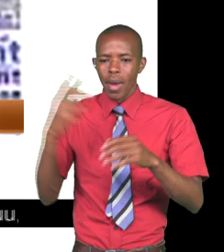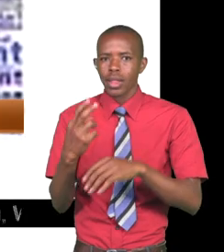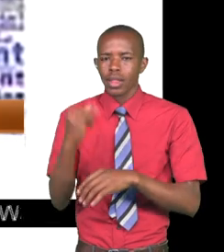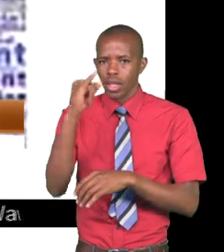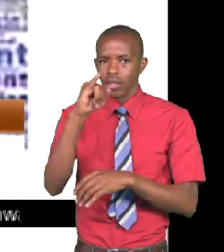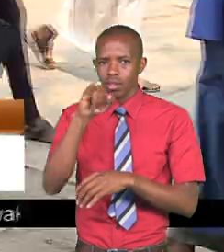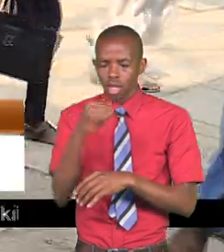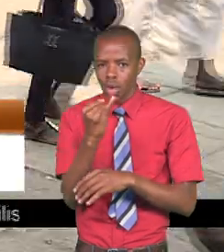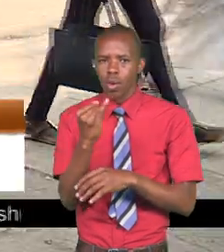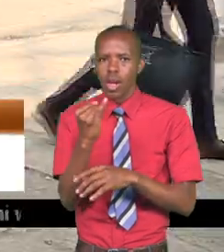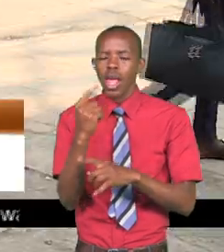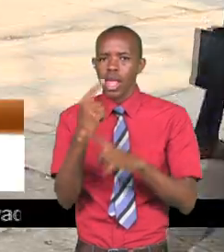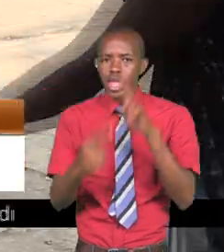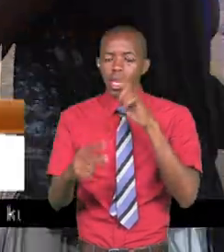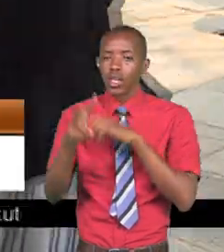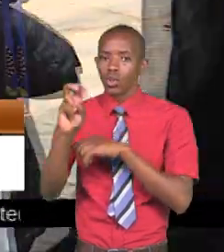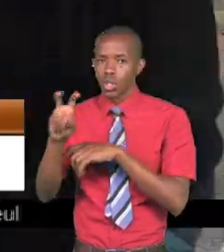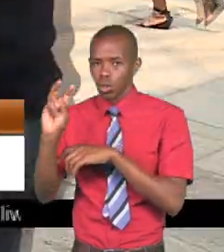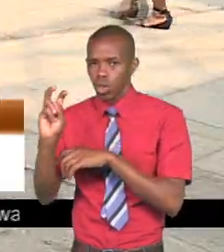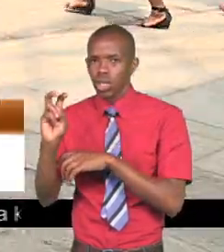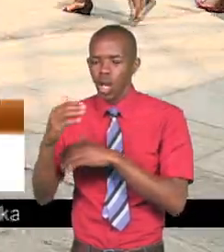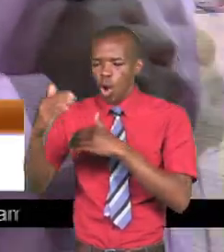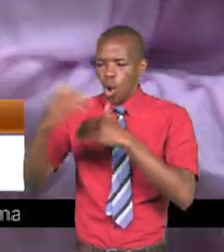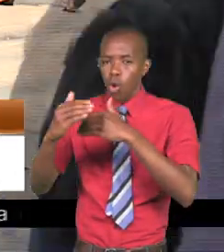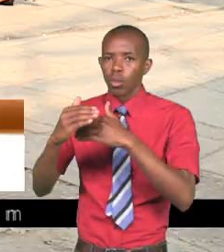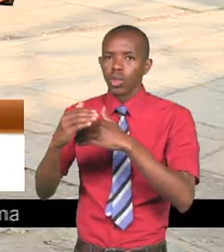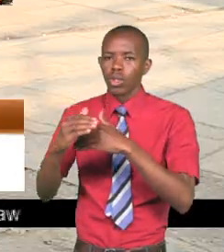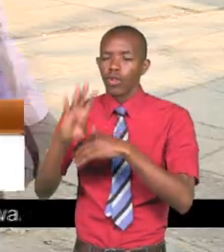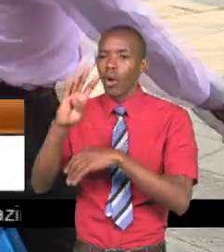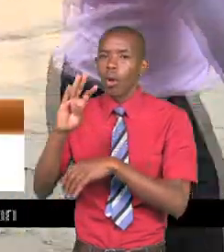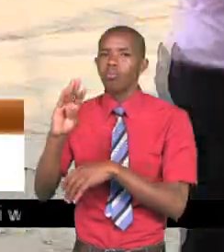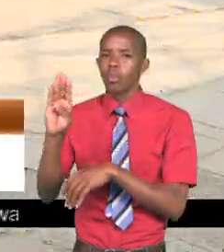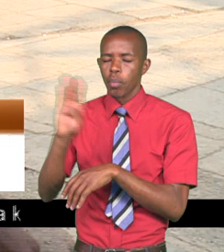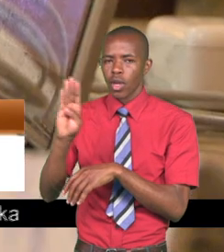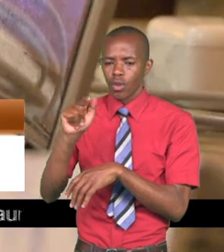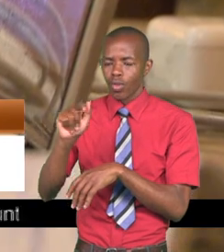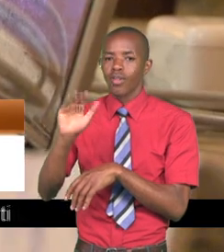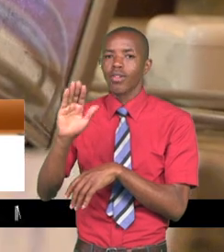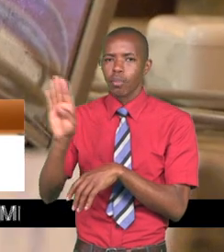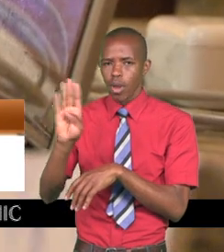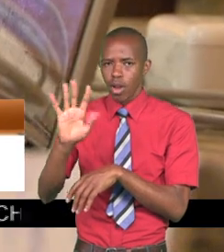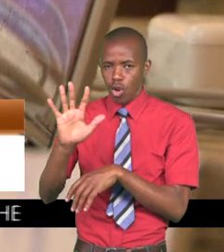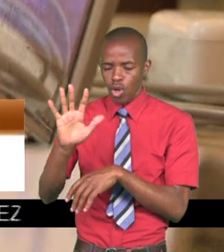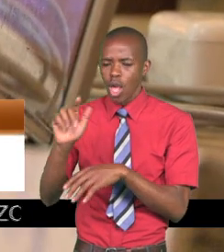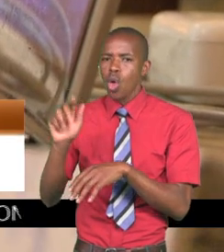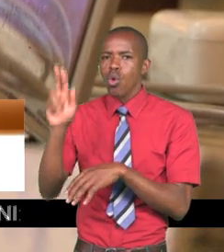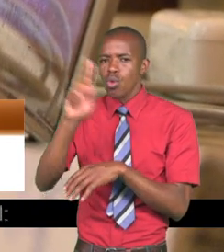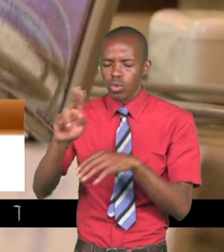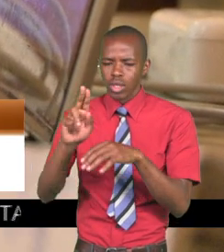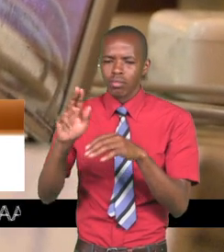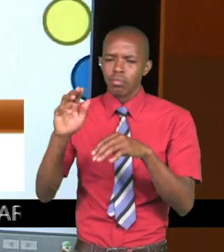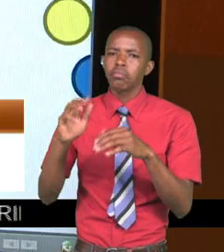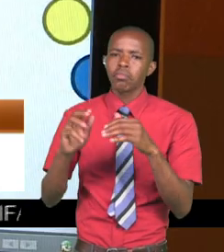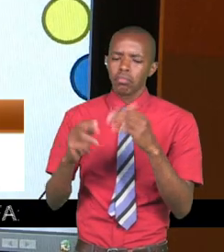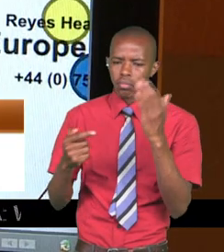mwaka 2020, inakadiriwa kuwa takriban watu bilioni 4.54 hutumia mtandao kila siku,